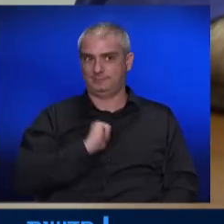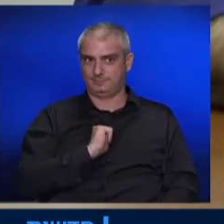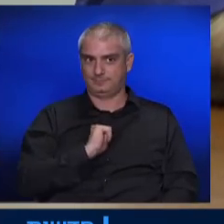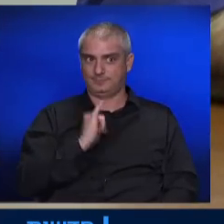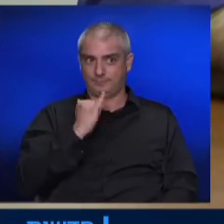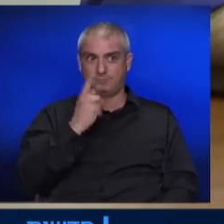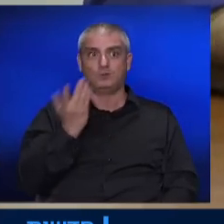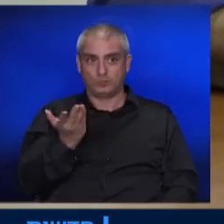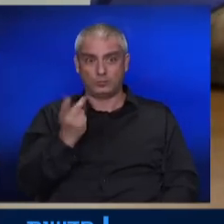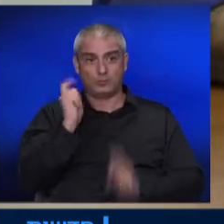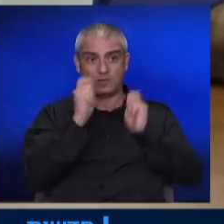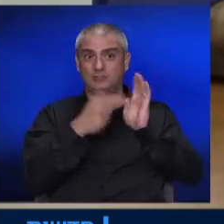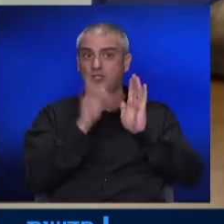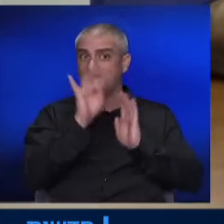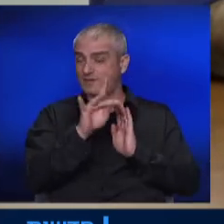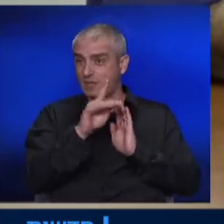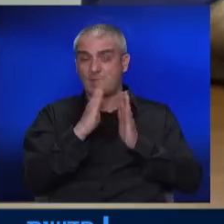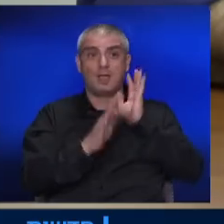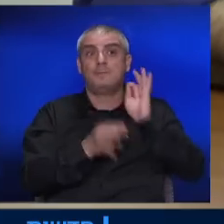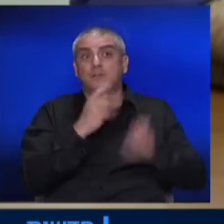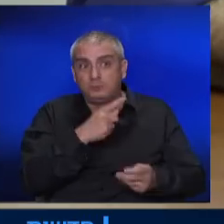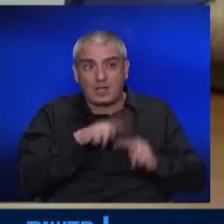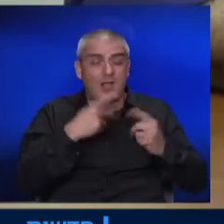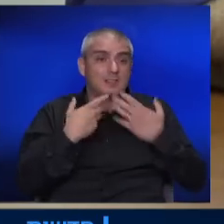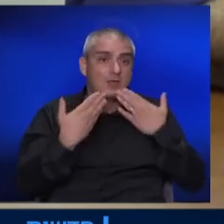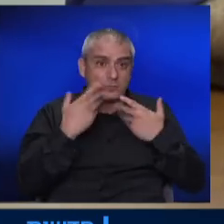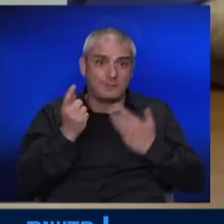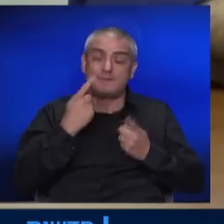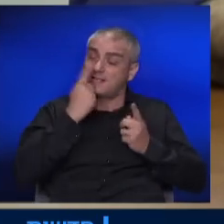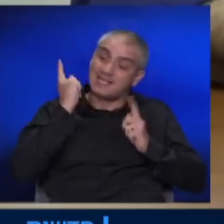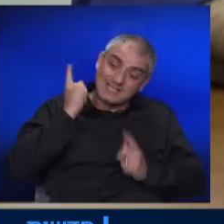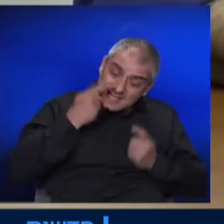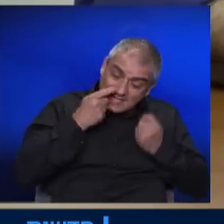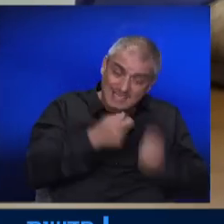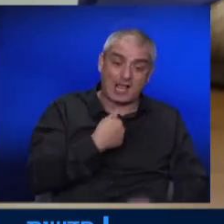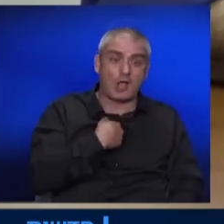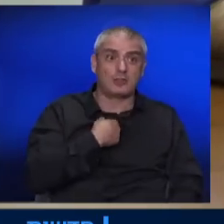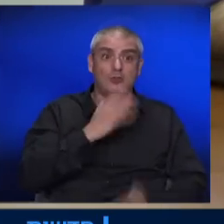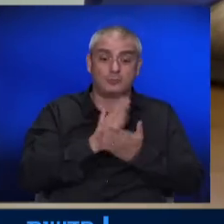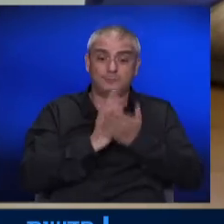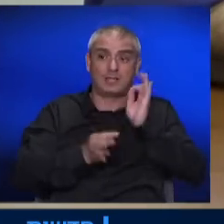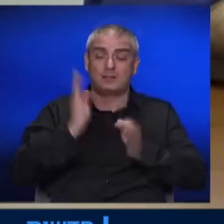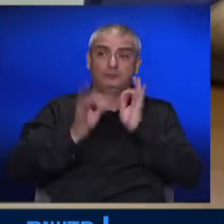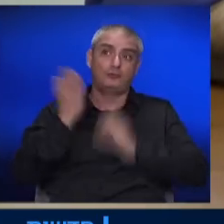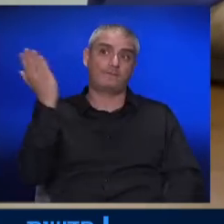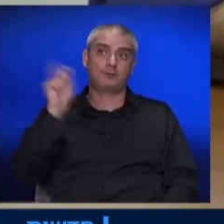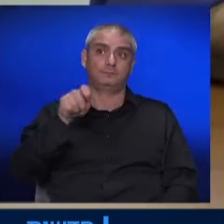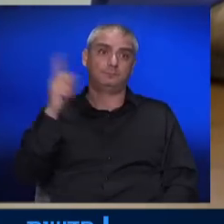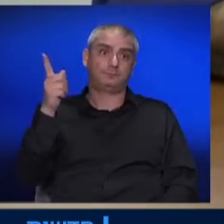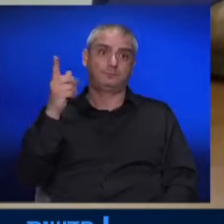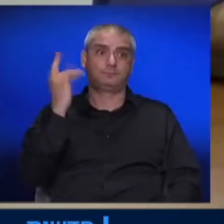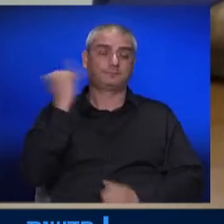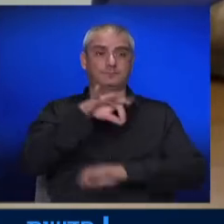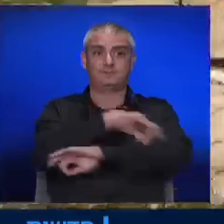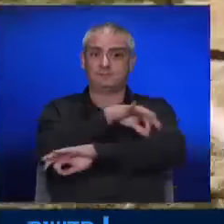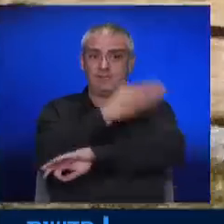שם תביעה. בית המשפט, אחרי דיונים שם, חייב אותנו, פסק דין של שושל השופט, כן. להביא קונסטרוקטור, לשנות